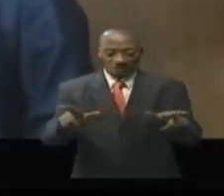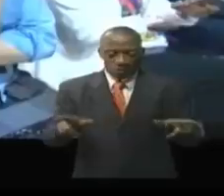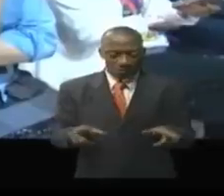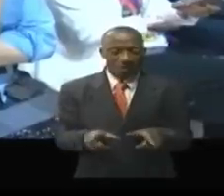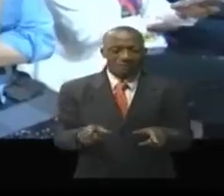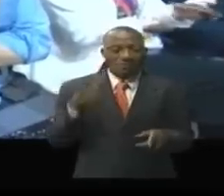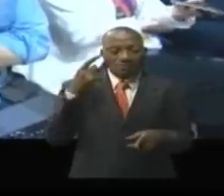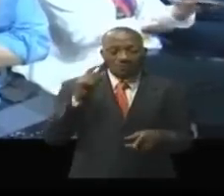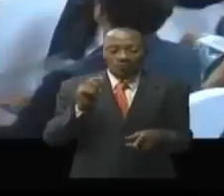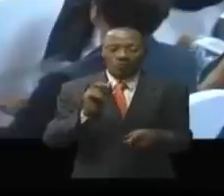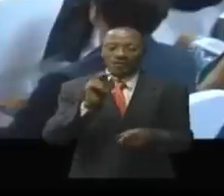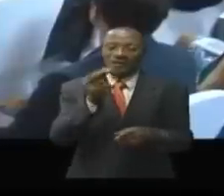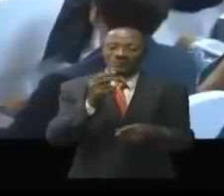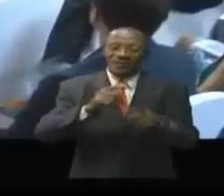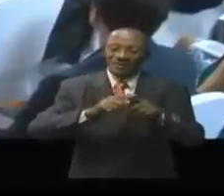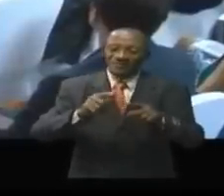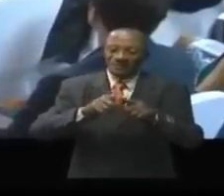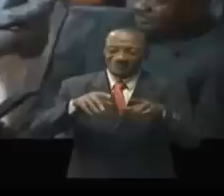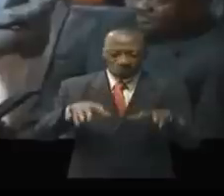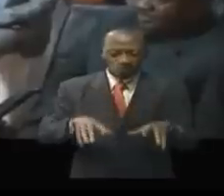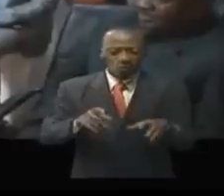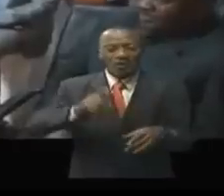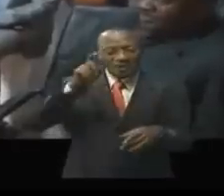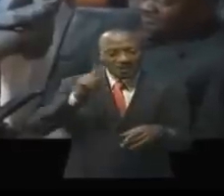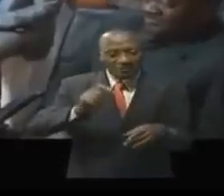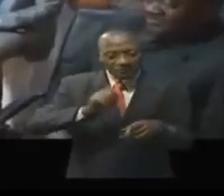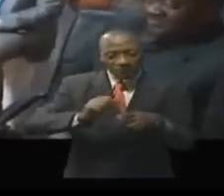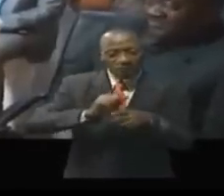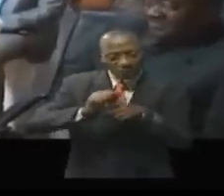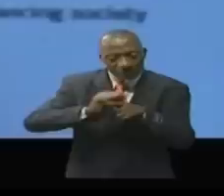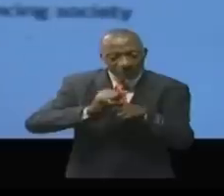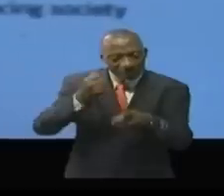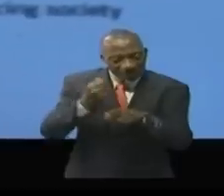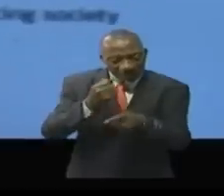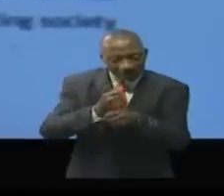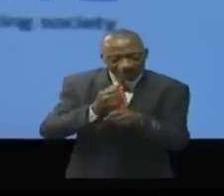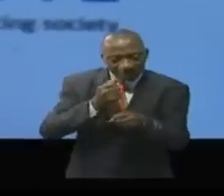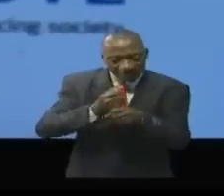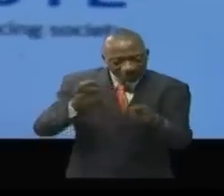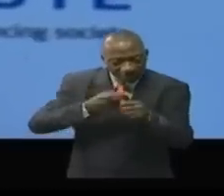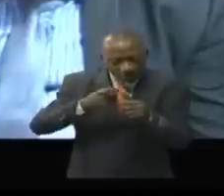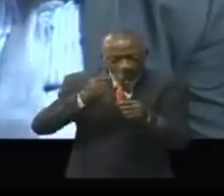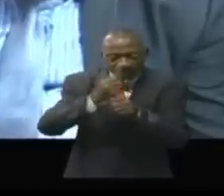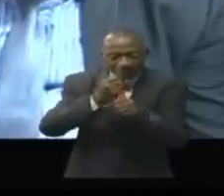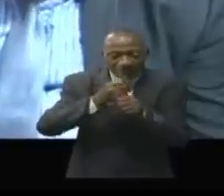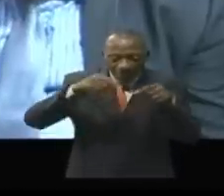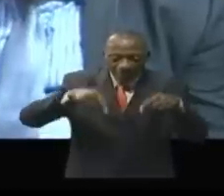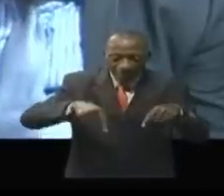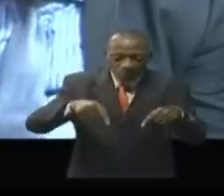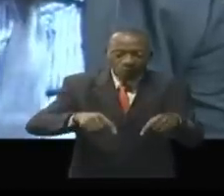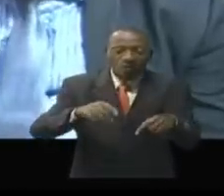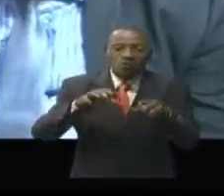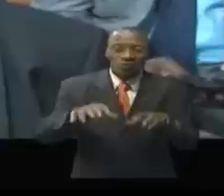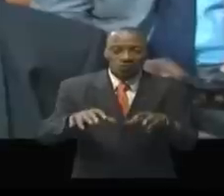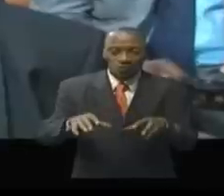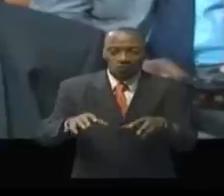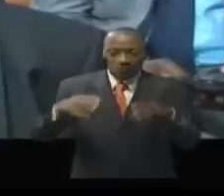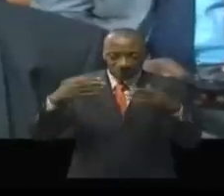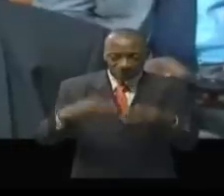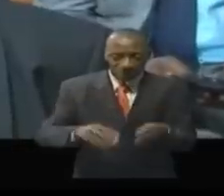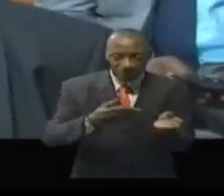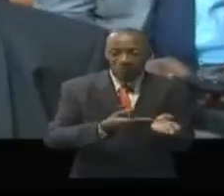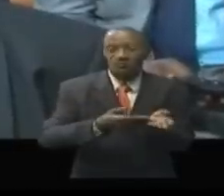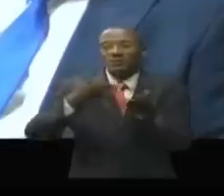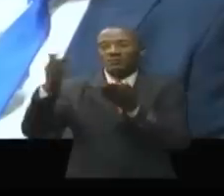congolais qui participent à la fabrication des batteries électriques. Ces grands projets, dont la première usine sera installée